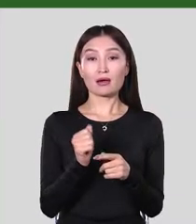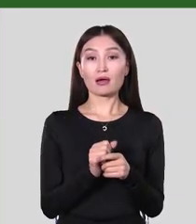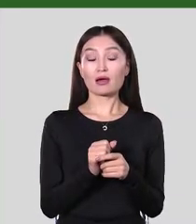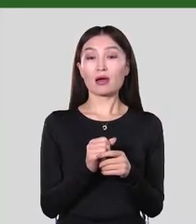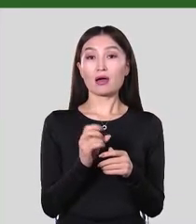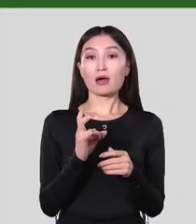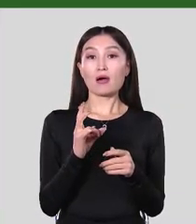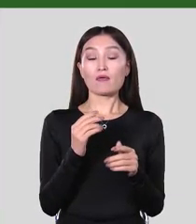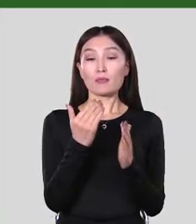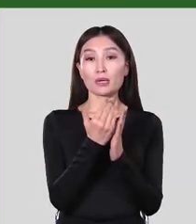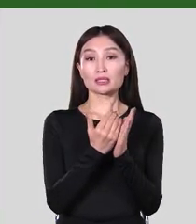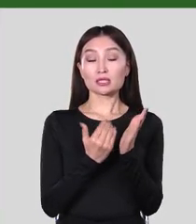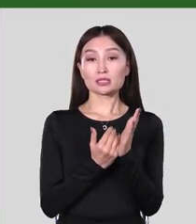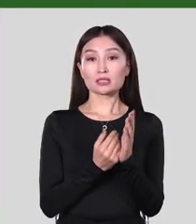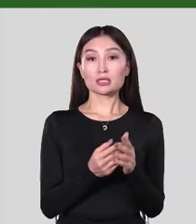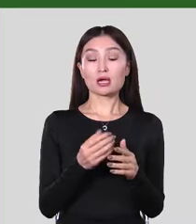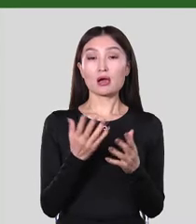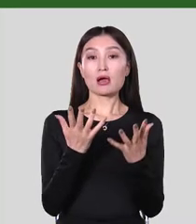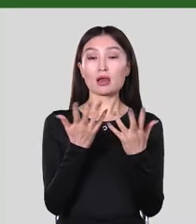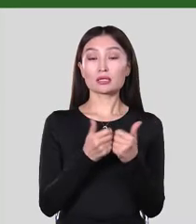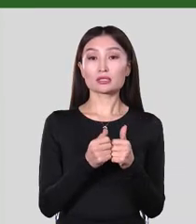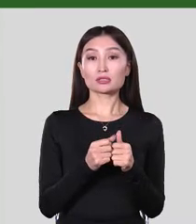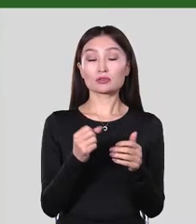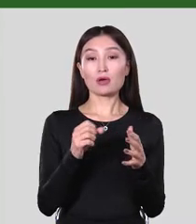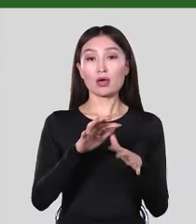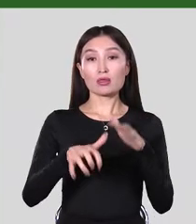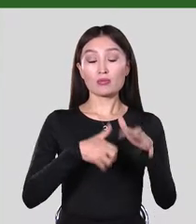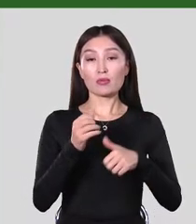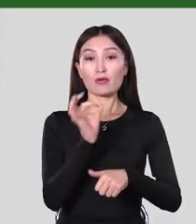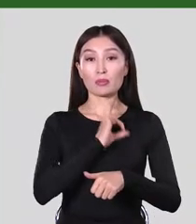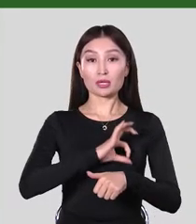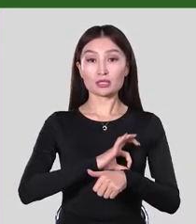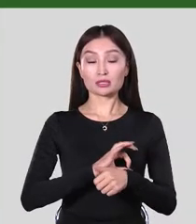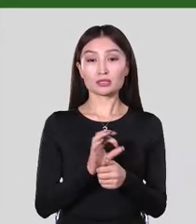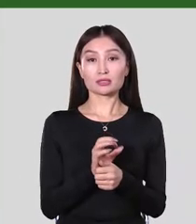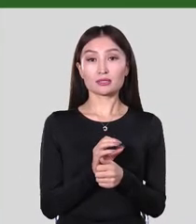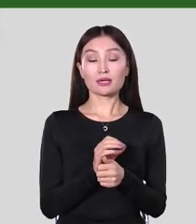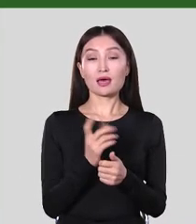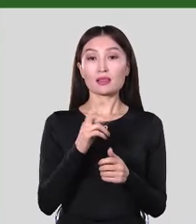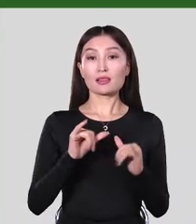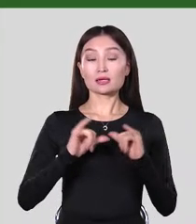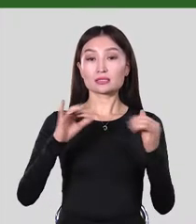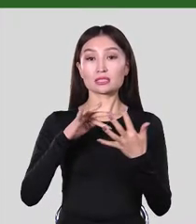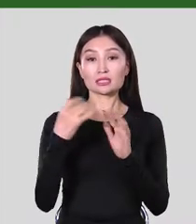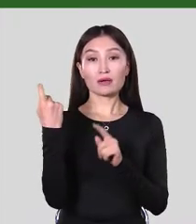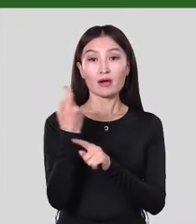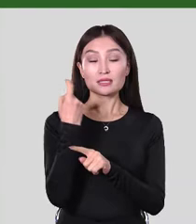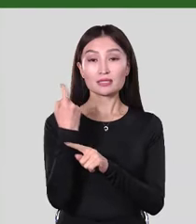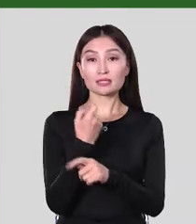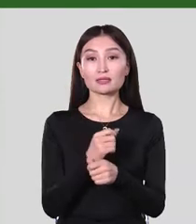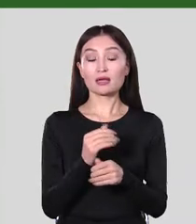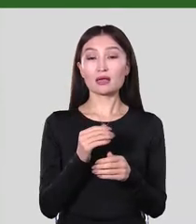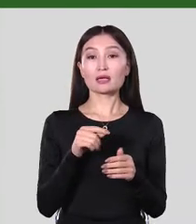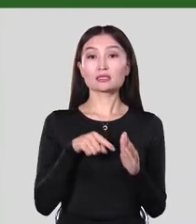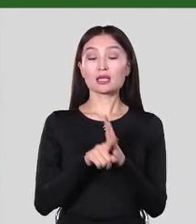процессе колонизации в огромных количествах добывались полезные ископаемые. Для развития сельского хозяйства